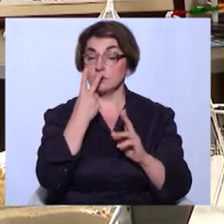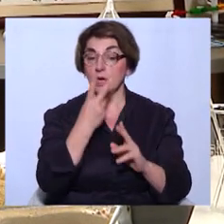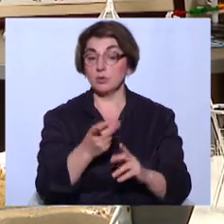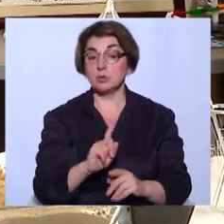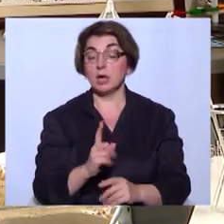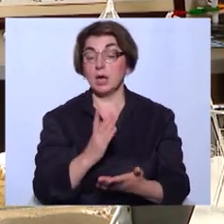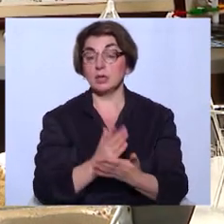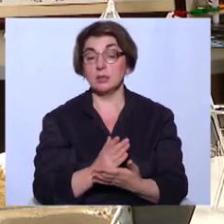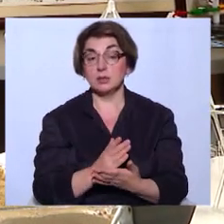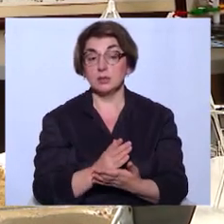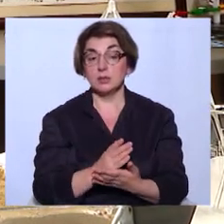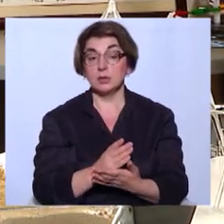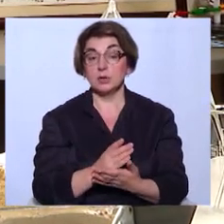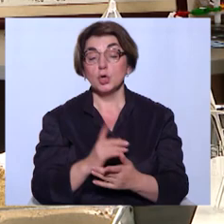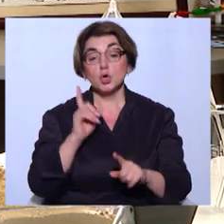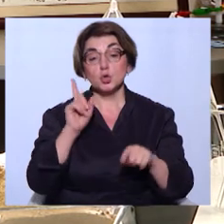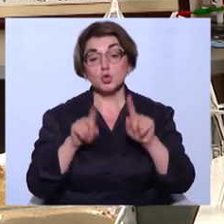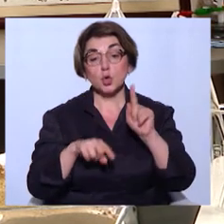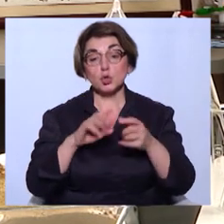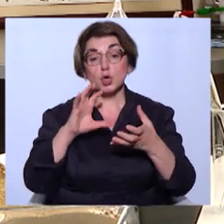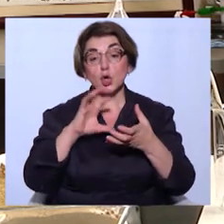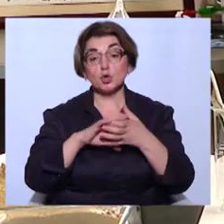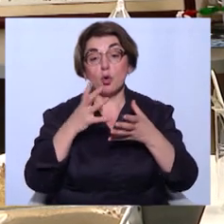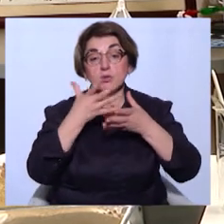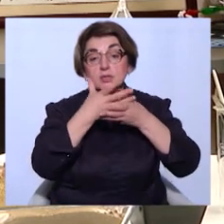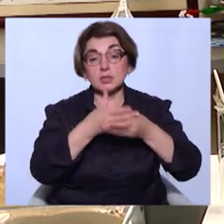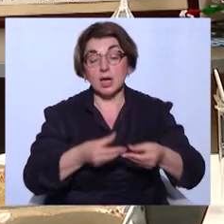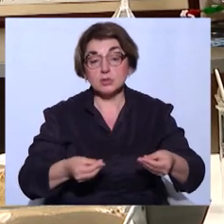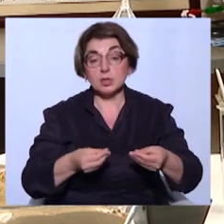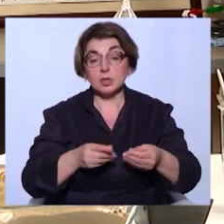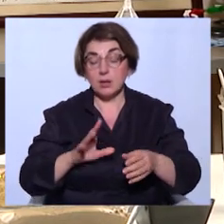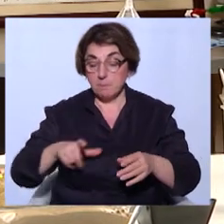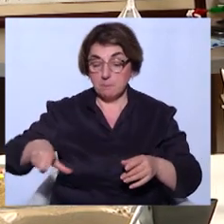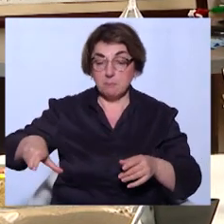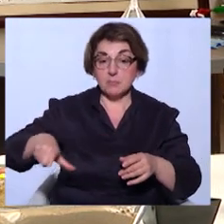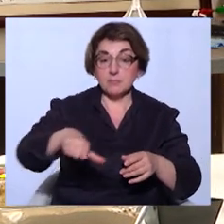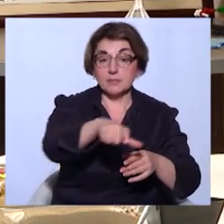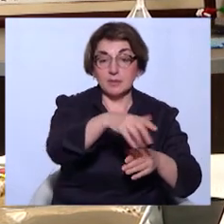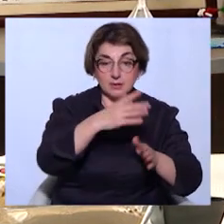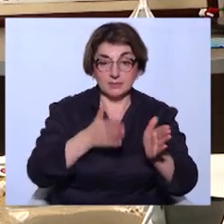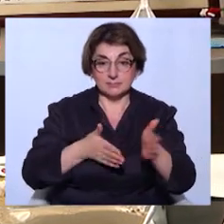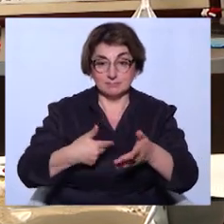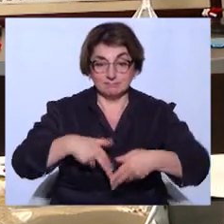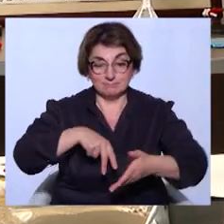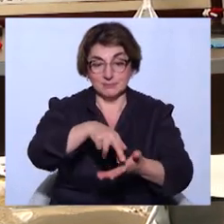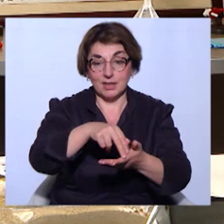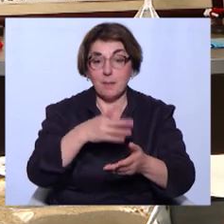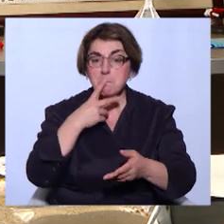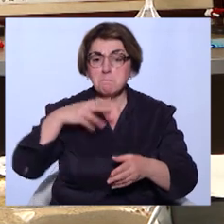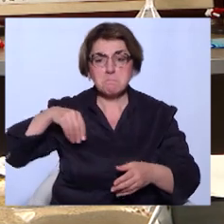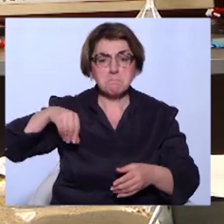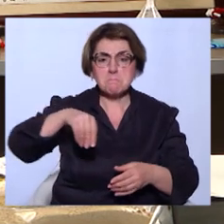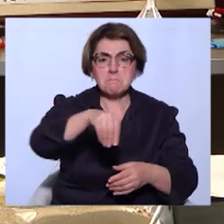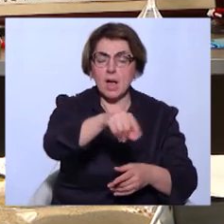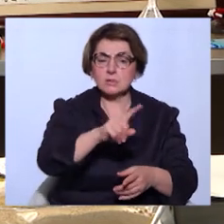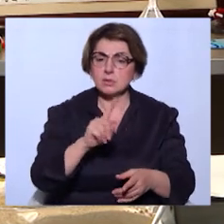შეკითხვაში. ზოგჯერ თოვლის გასადნობად ტროტუარზე მარილს მოაყრიან ხოლმე. რატო იქცევიან